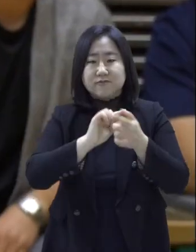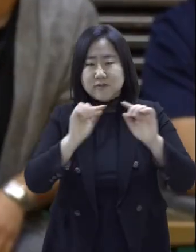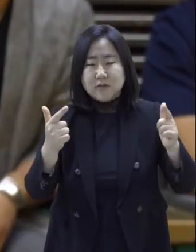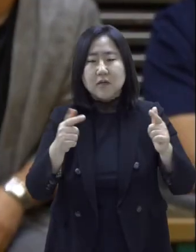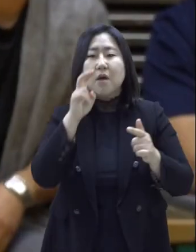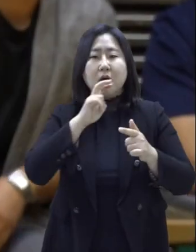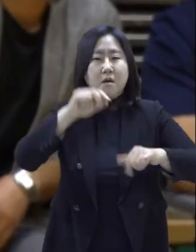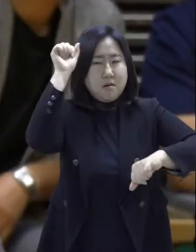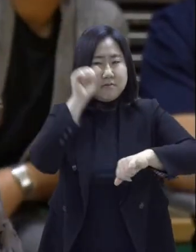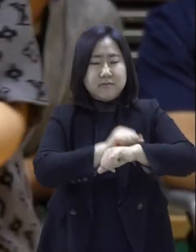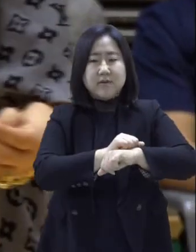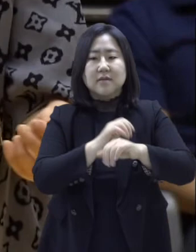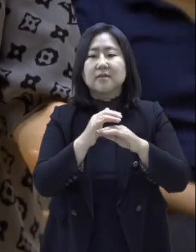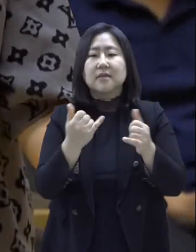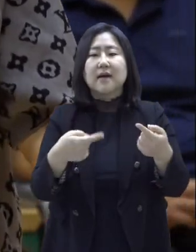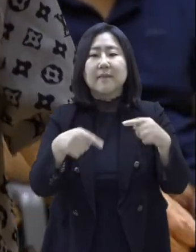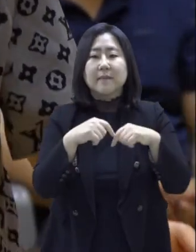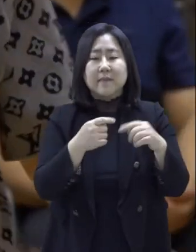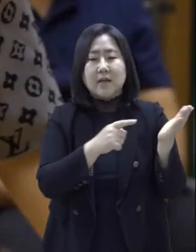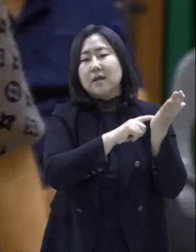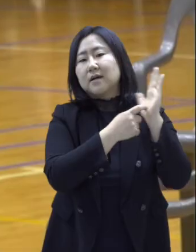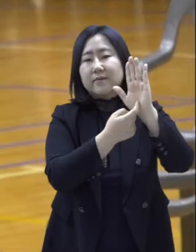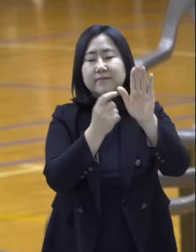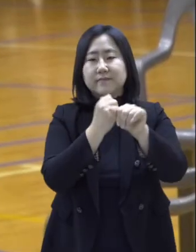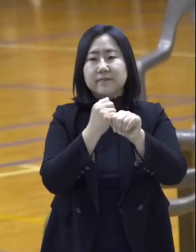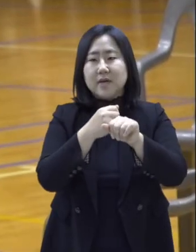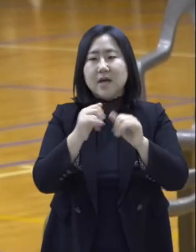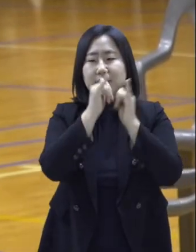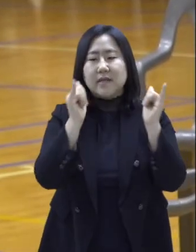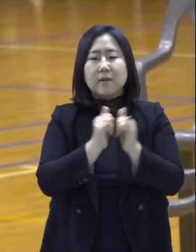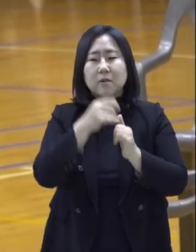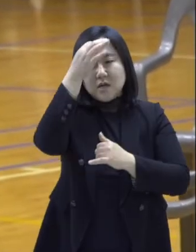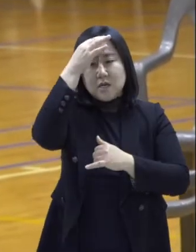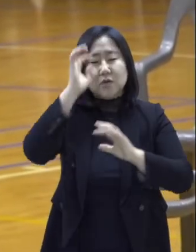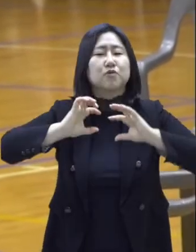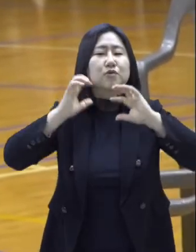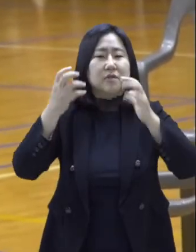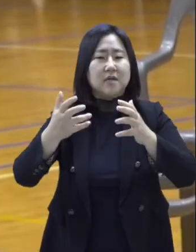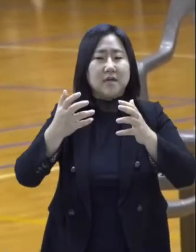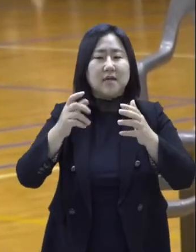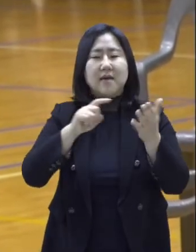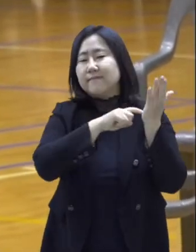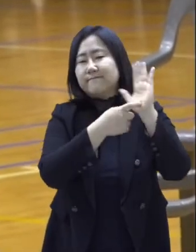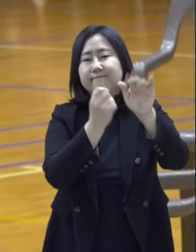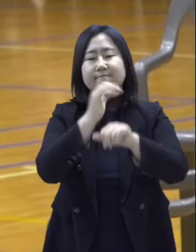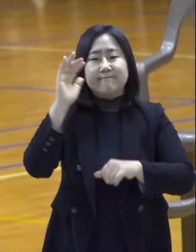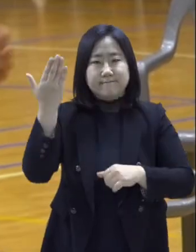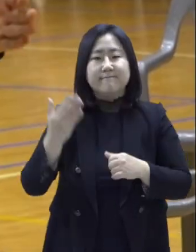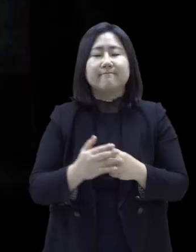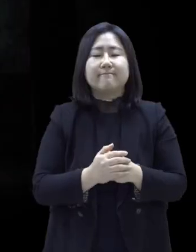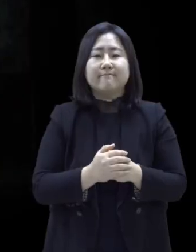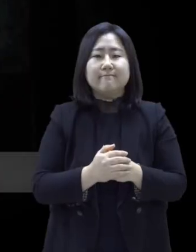정혜민 등 국내 정상급 성악가들이 출연해 이중섭과 그의 예술 세계를 더욱 실감나게 선보이게 됩니다.